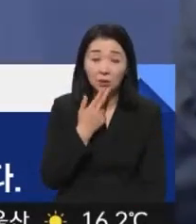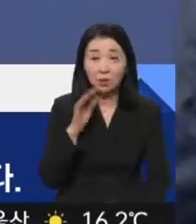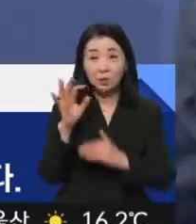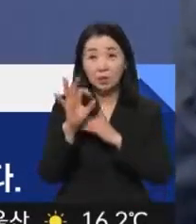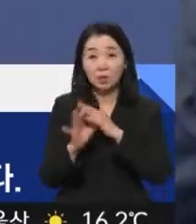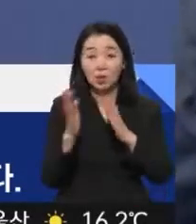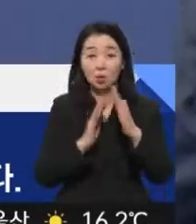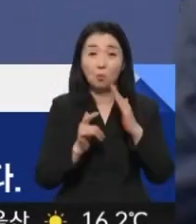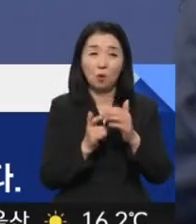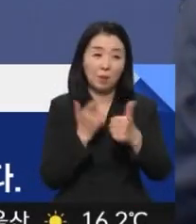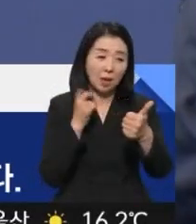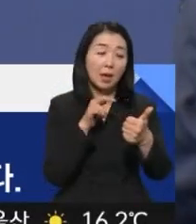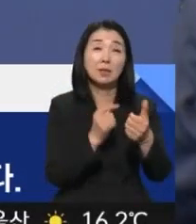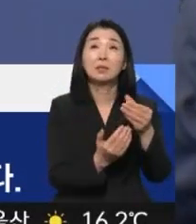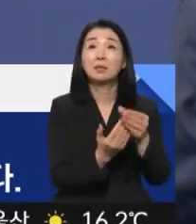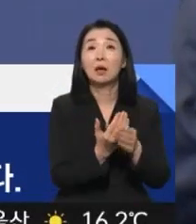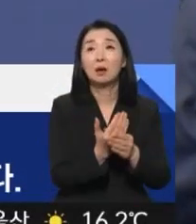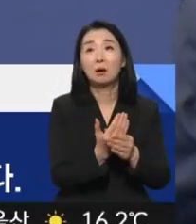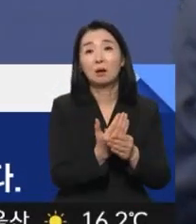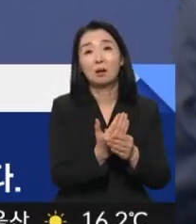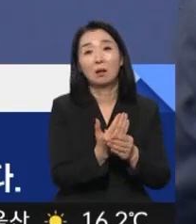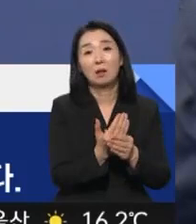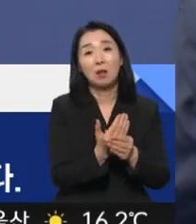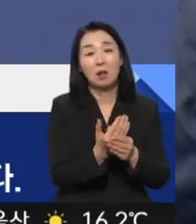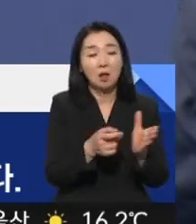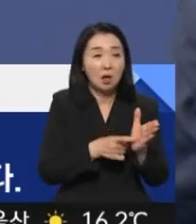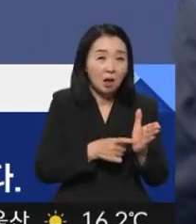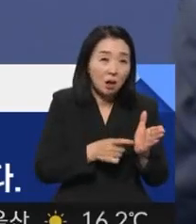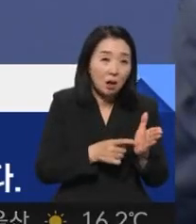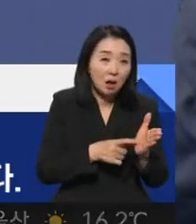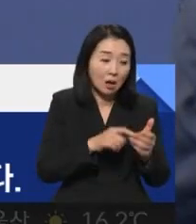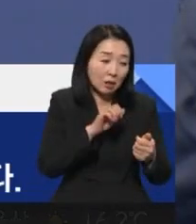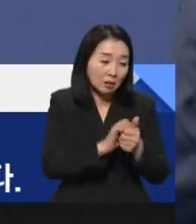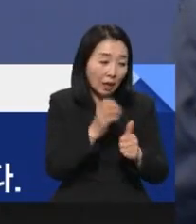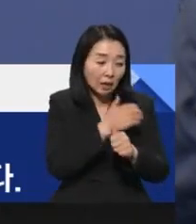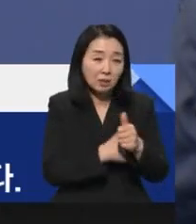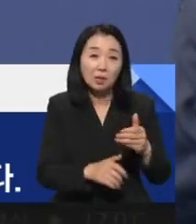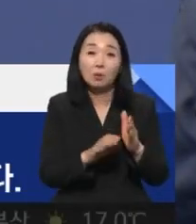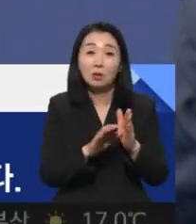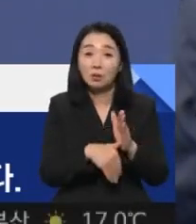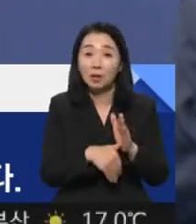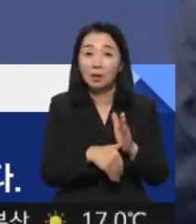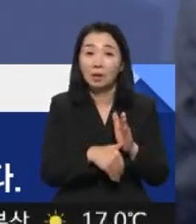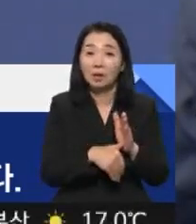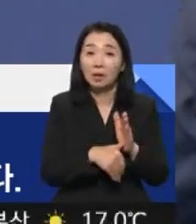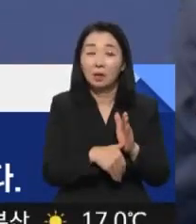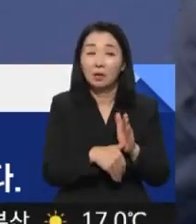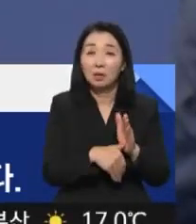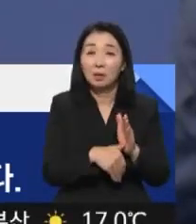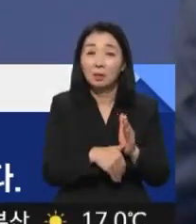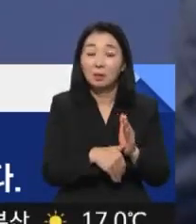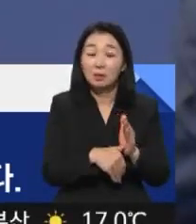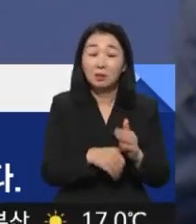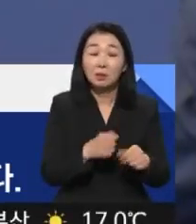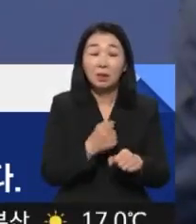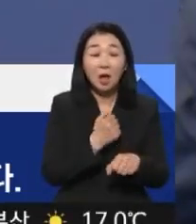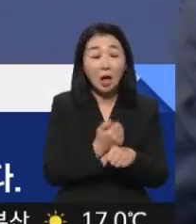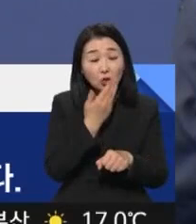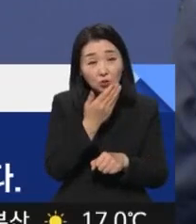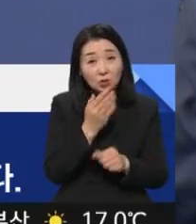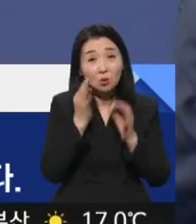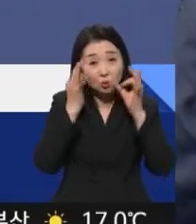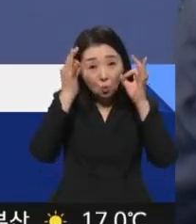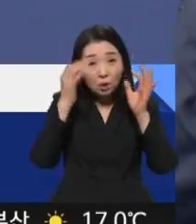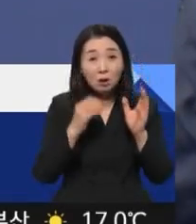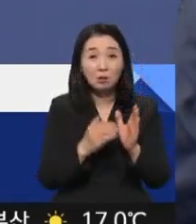사건은 긴박하고 제한된 여건과 상황 속에서 당시 할 수 있는 최선을 다했습니다.